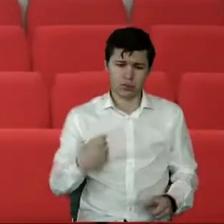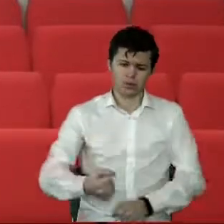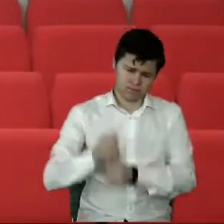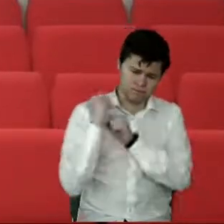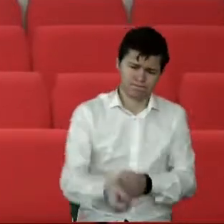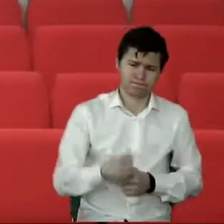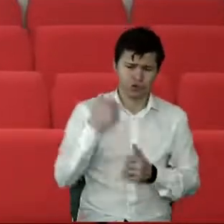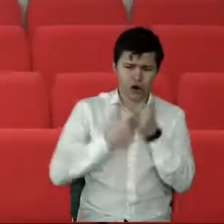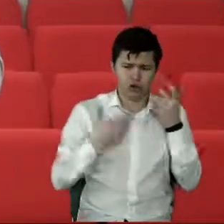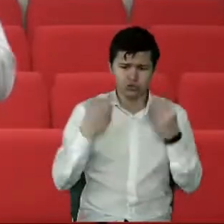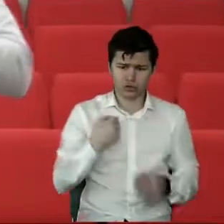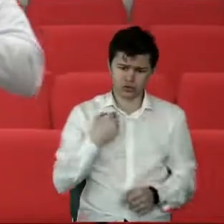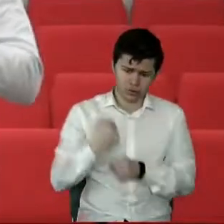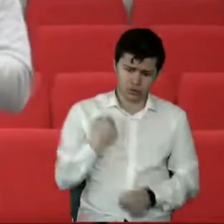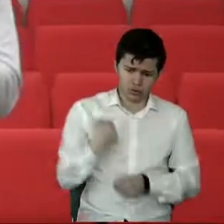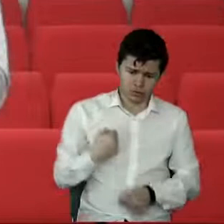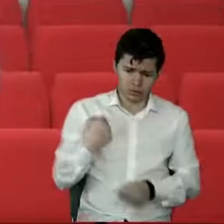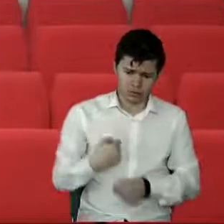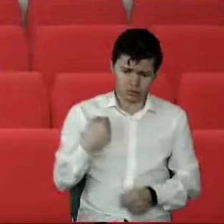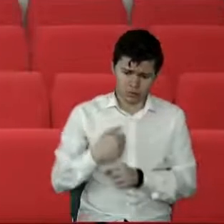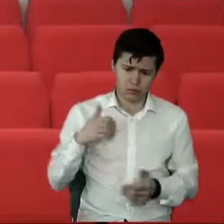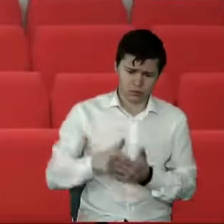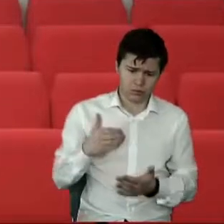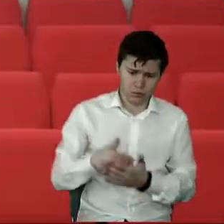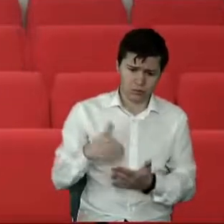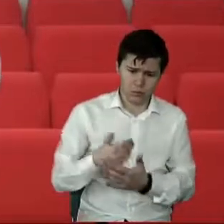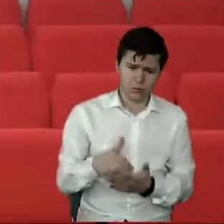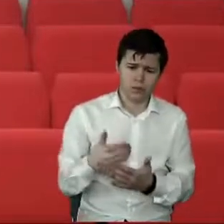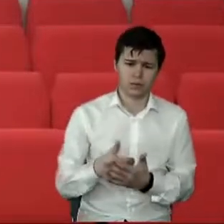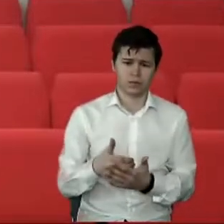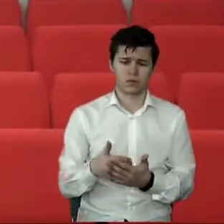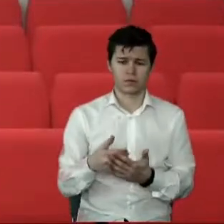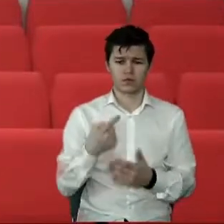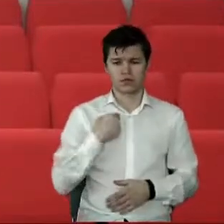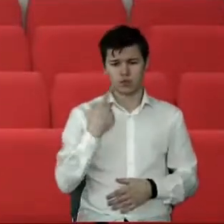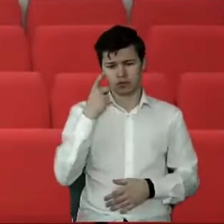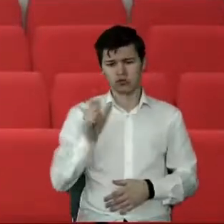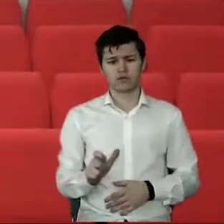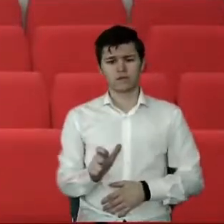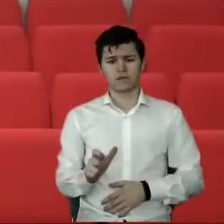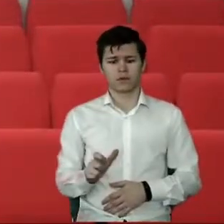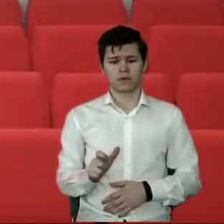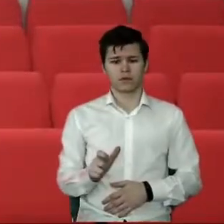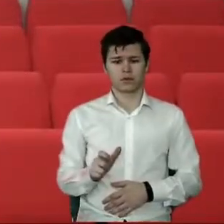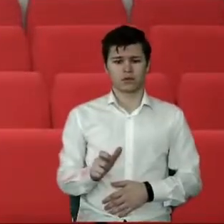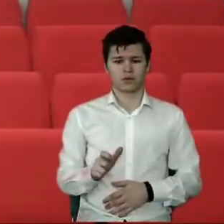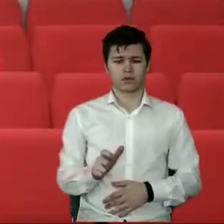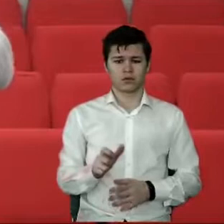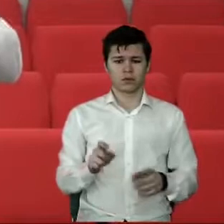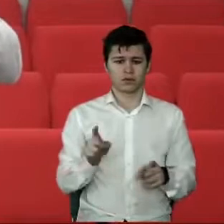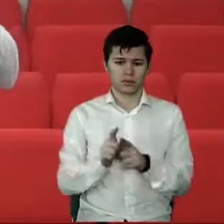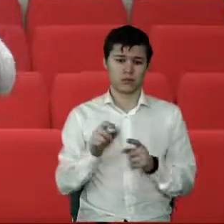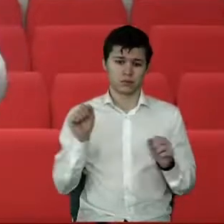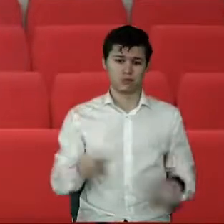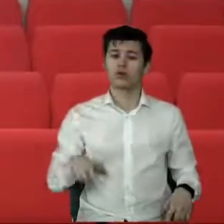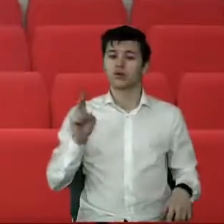их. В то же самое время ту же самую работу могли выполнить гораздо быстрее, гораздо эффективнее какая-то